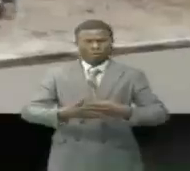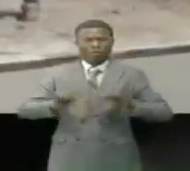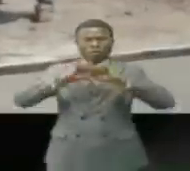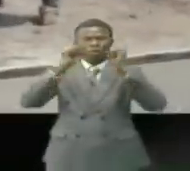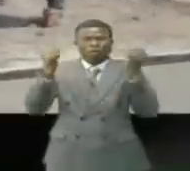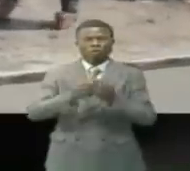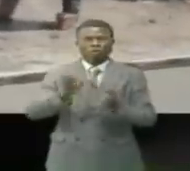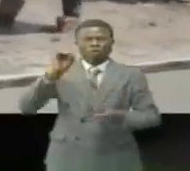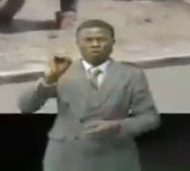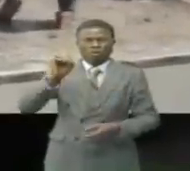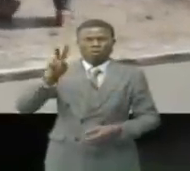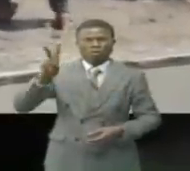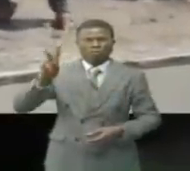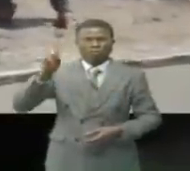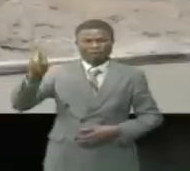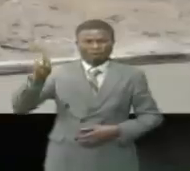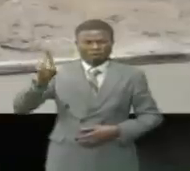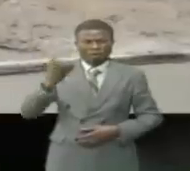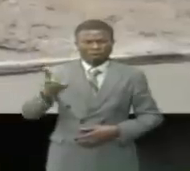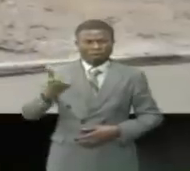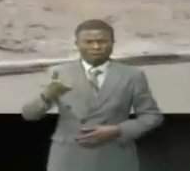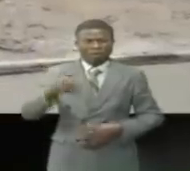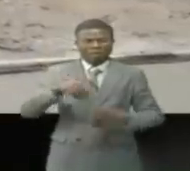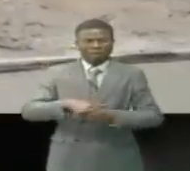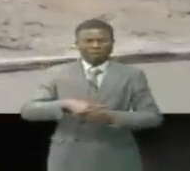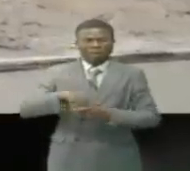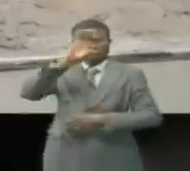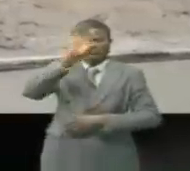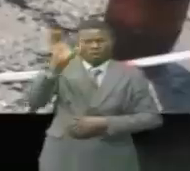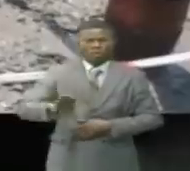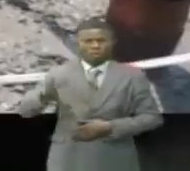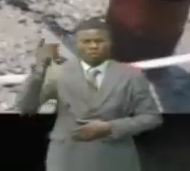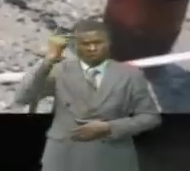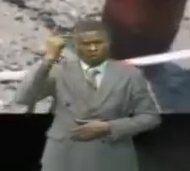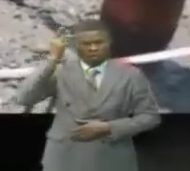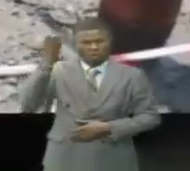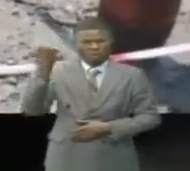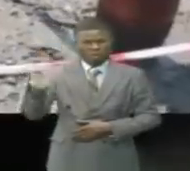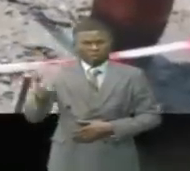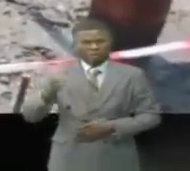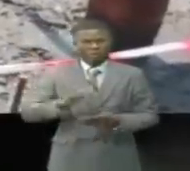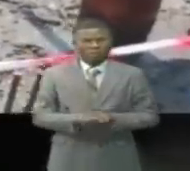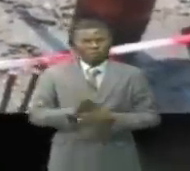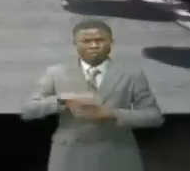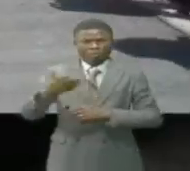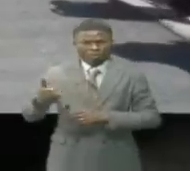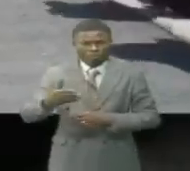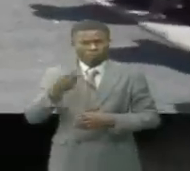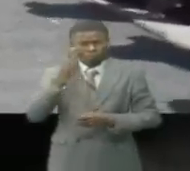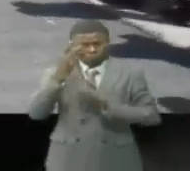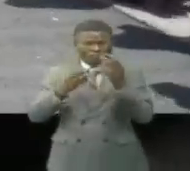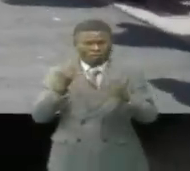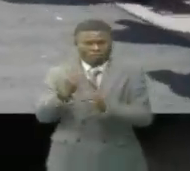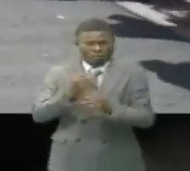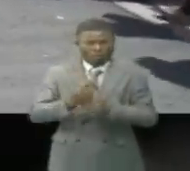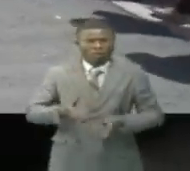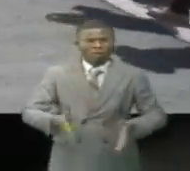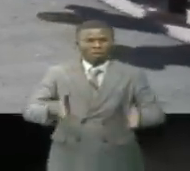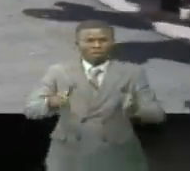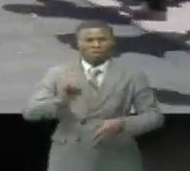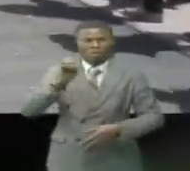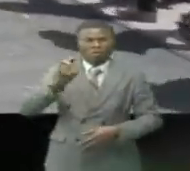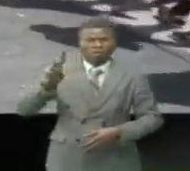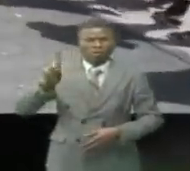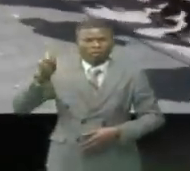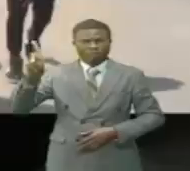l'Office des voiries et drainage OVD dans certaines communes de la capitale Kinshasa. Après avoir inspecté les travaux routiers de l'Office de